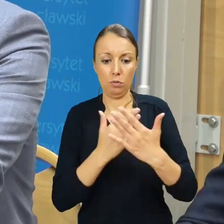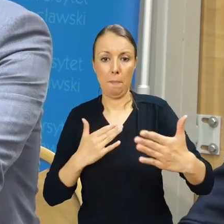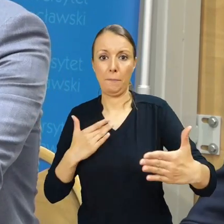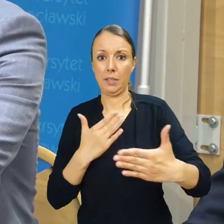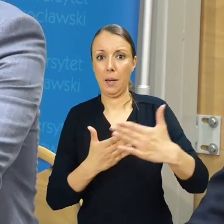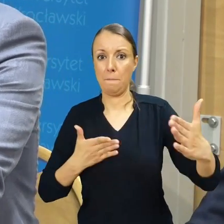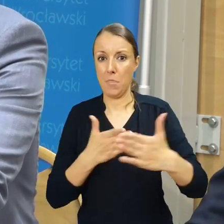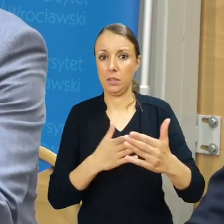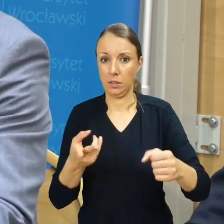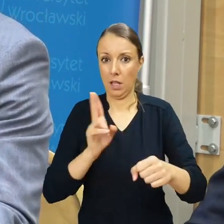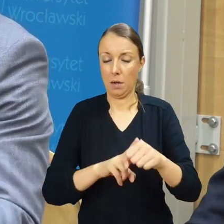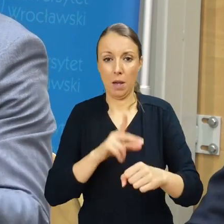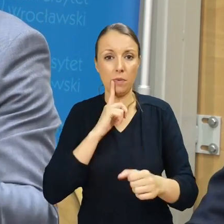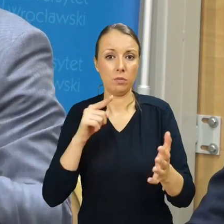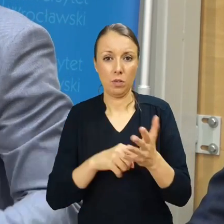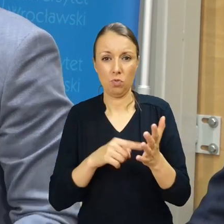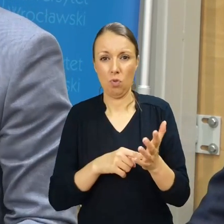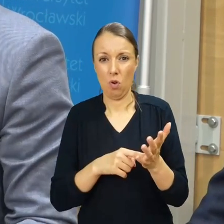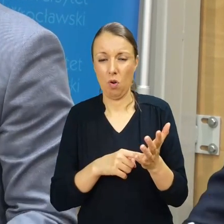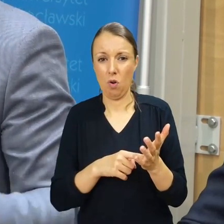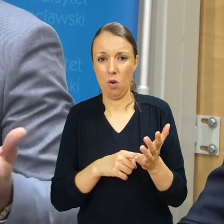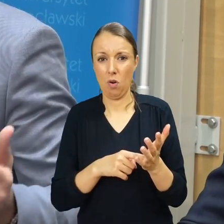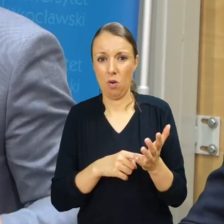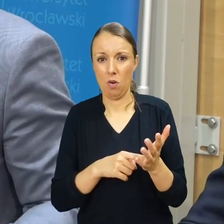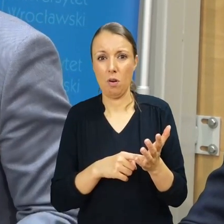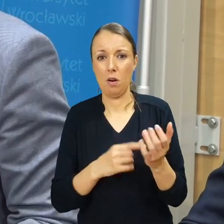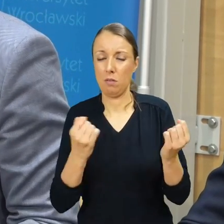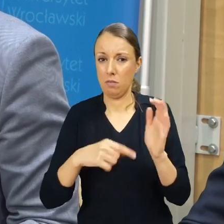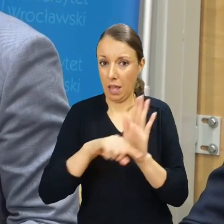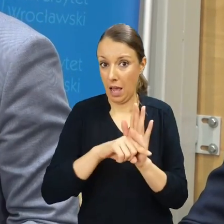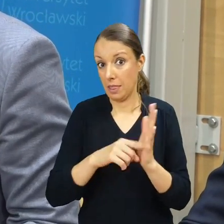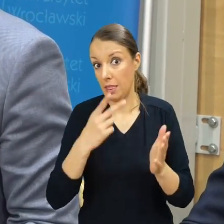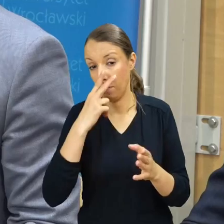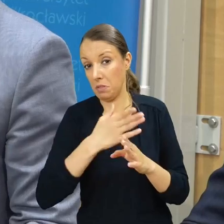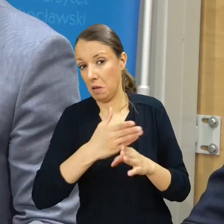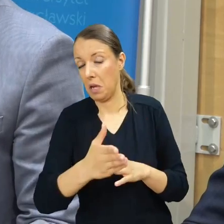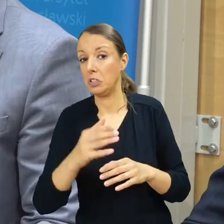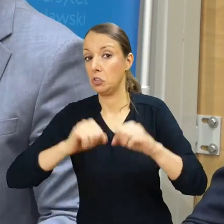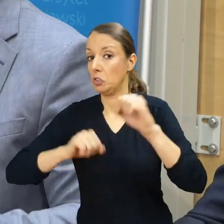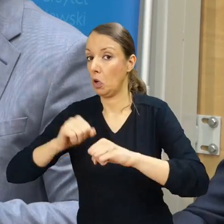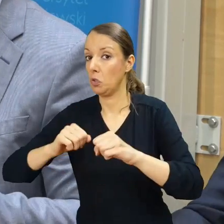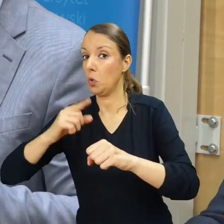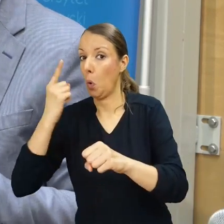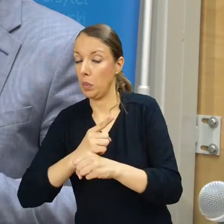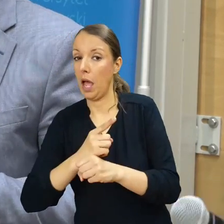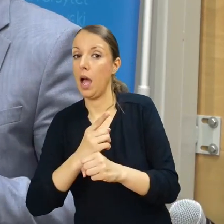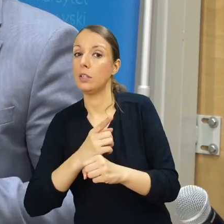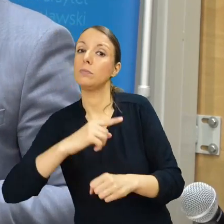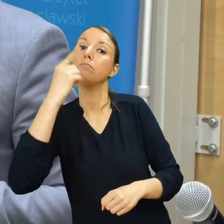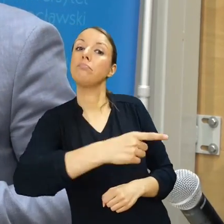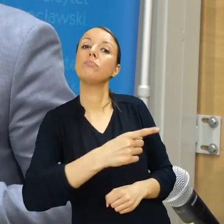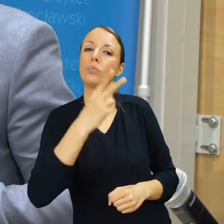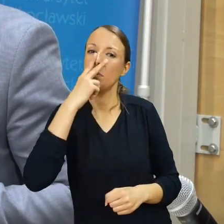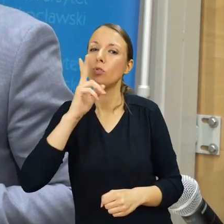na pewno zjawiskiem pejoratywnym, dającym podstawę. Tylko pytanie, czy sąd zdąży orzec, nie? Bo to jest pytanie, kto będzie szybszy, czy organ,